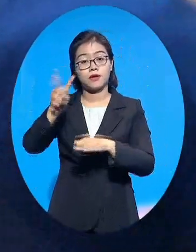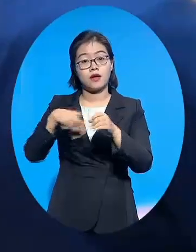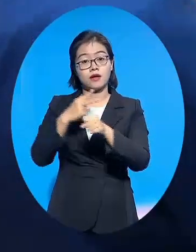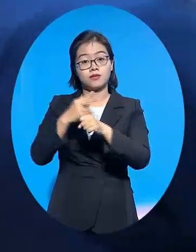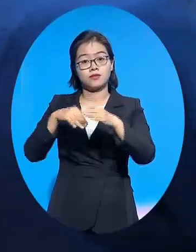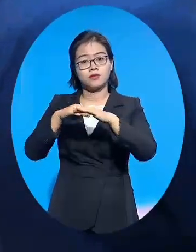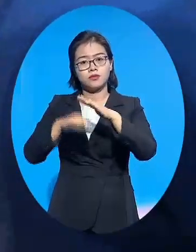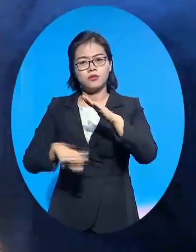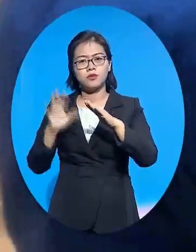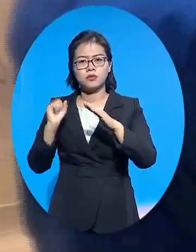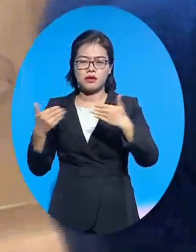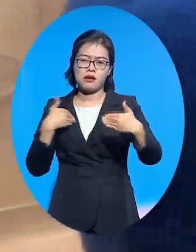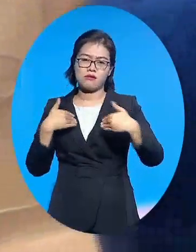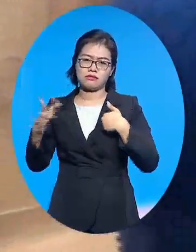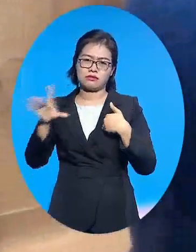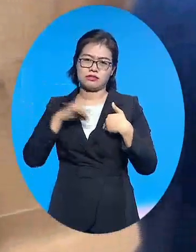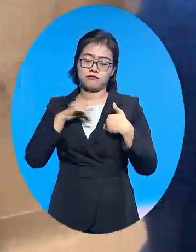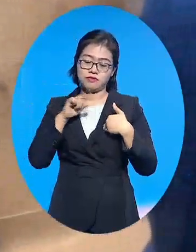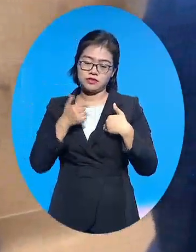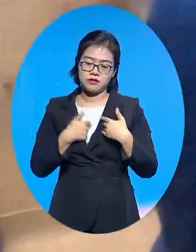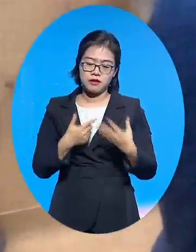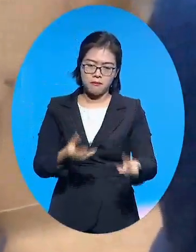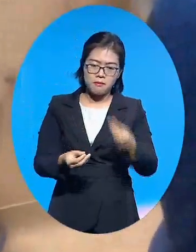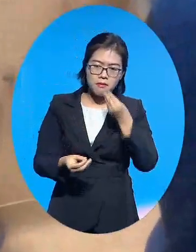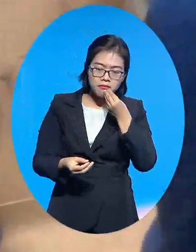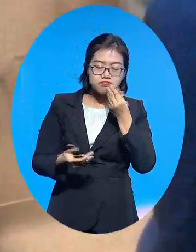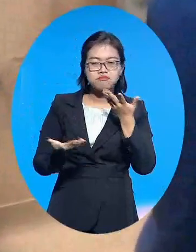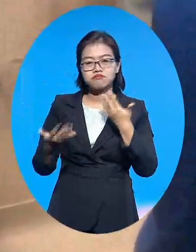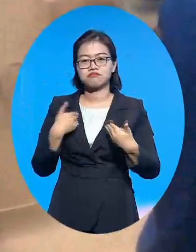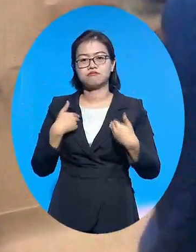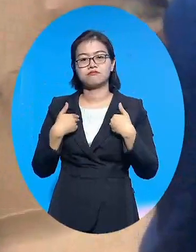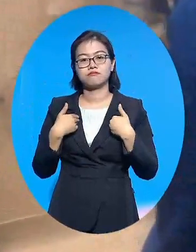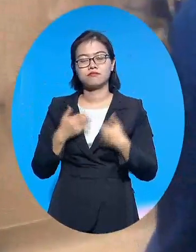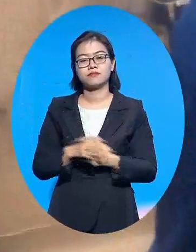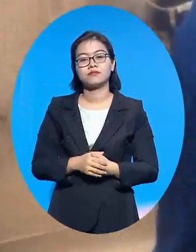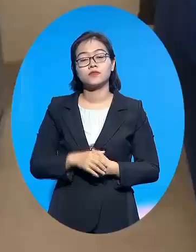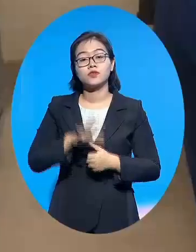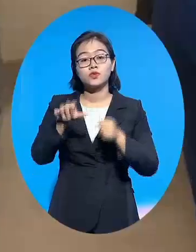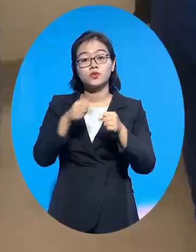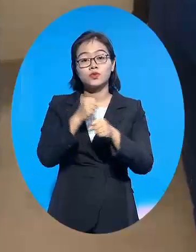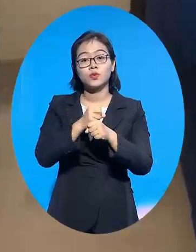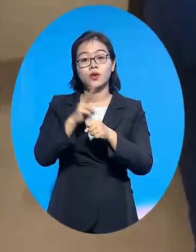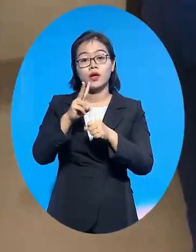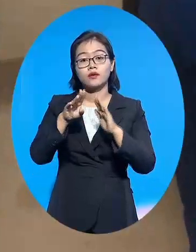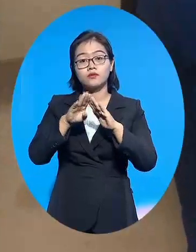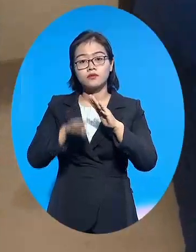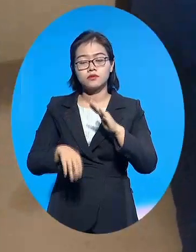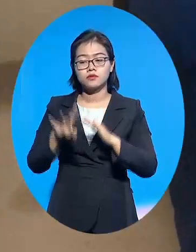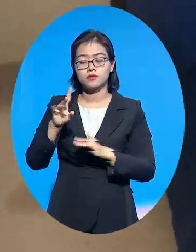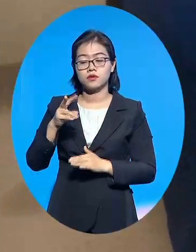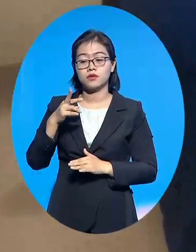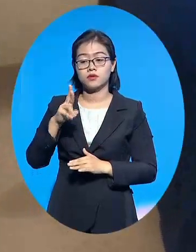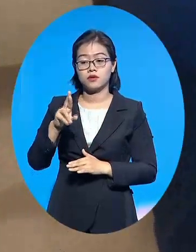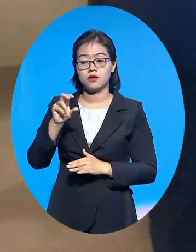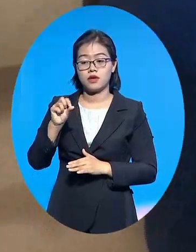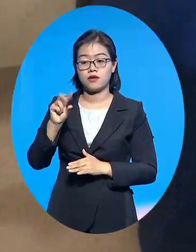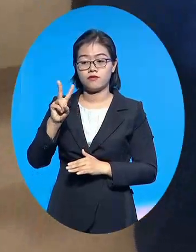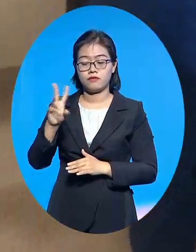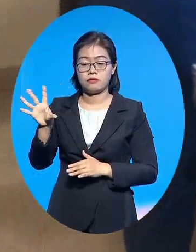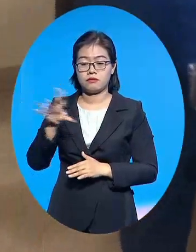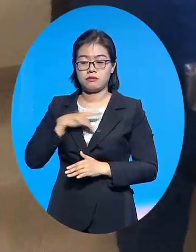trẻ sơ sinh hoặc dưới 2 tuổi là đối tượng có nguy cơ nhiễm rsv cao nhất nhiều trường hợp nặng có thể phải rời khỏi